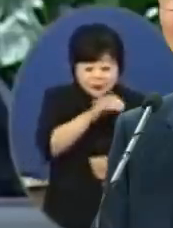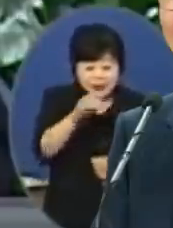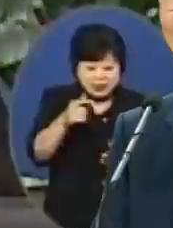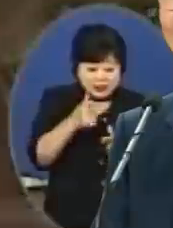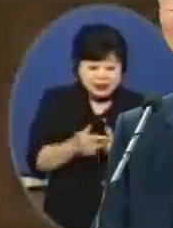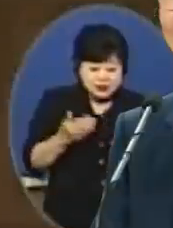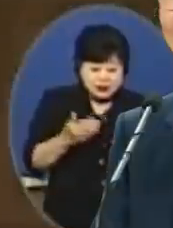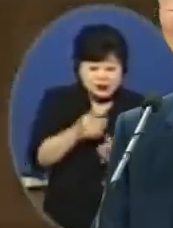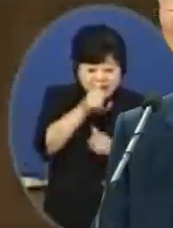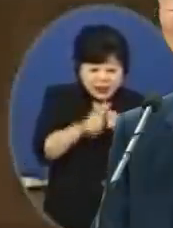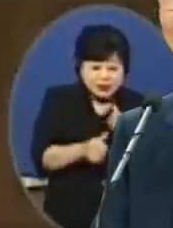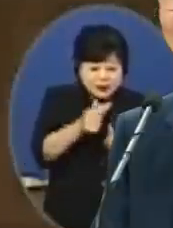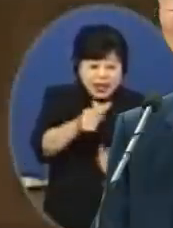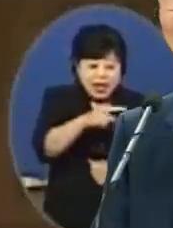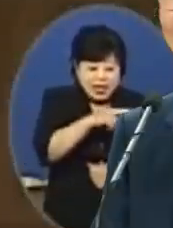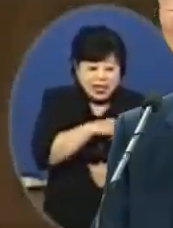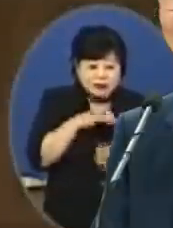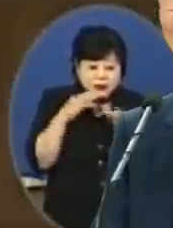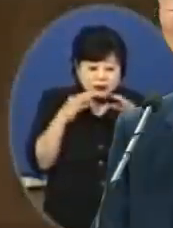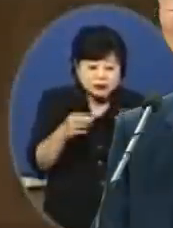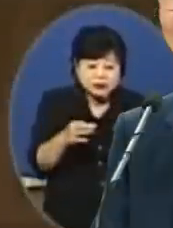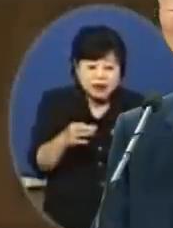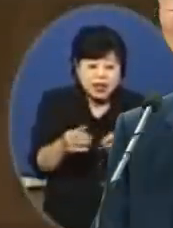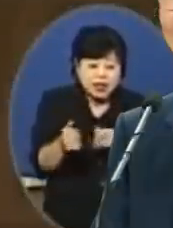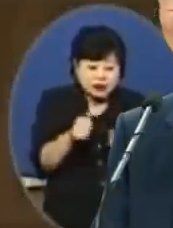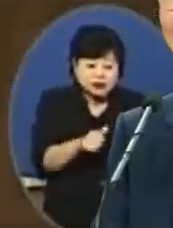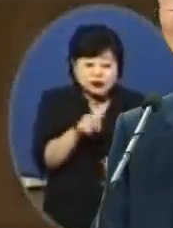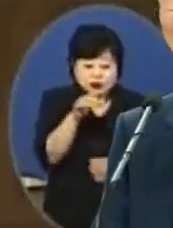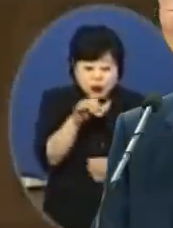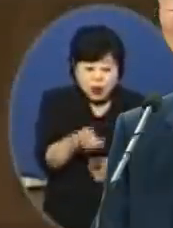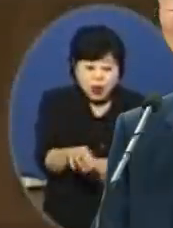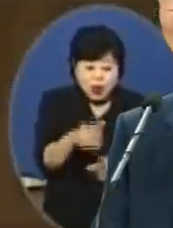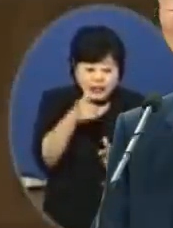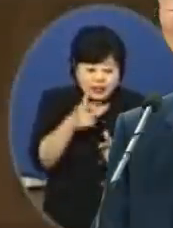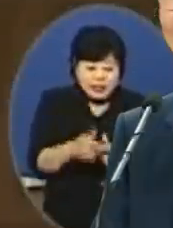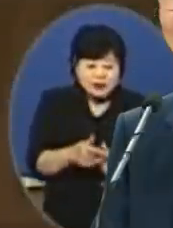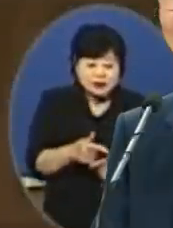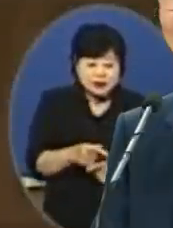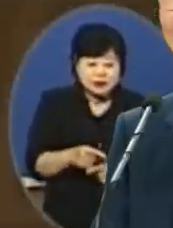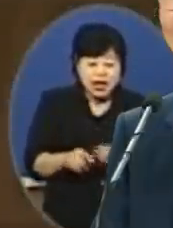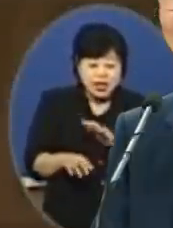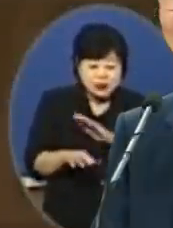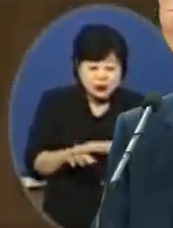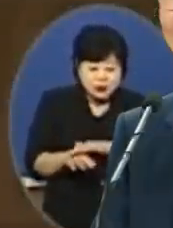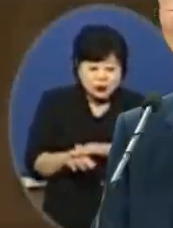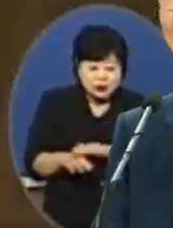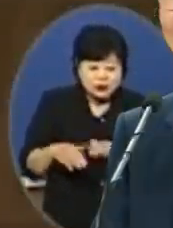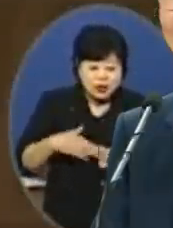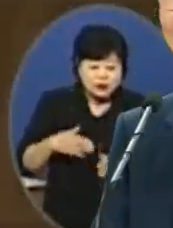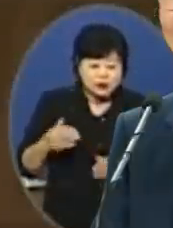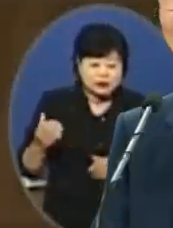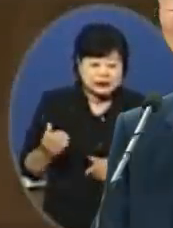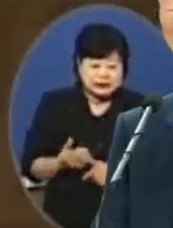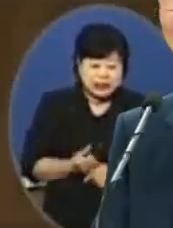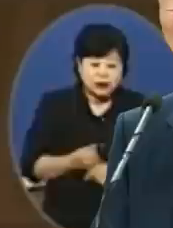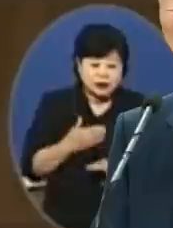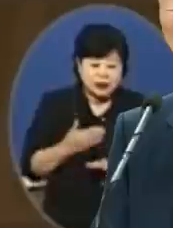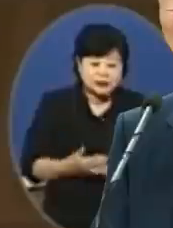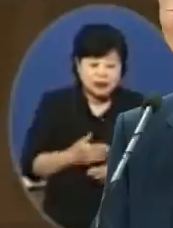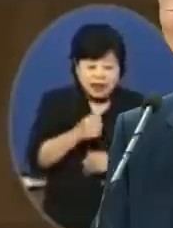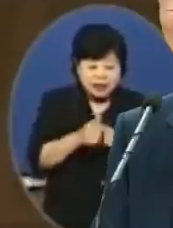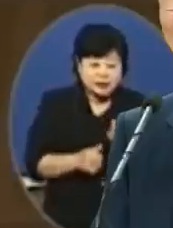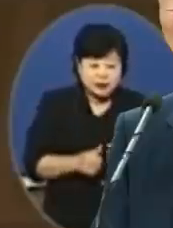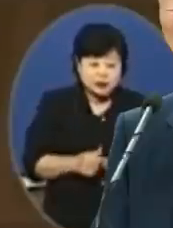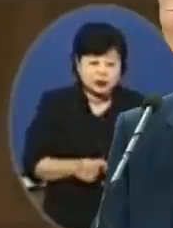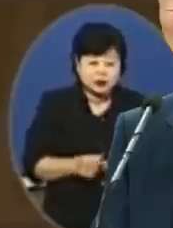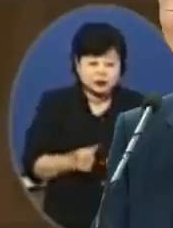예수님이 하나님과 나의 이름을 부르고 부르다가 죽은 곳이다. 예수님이 한 손으로 내 손을 붙잡고 다른 한 손으로